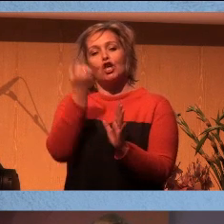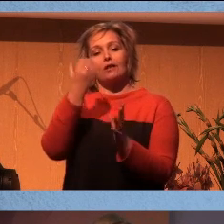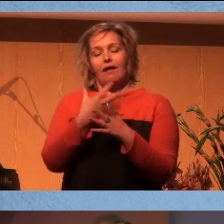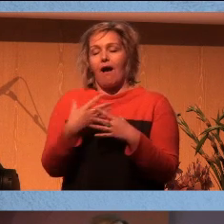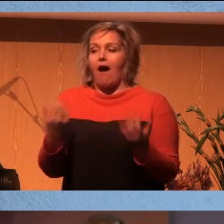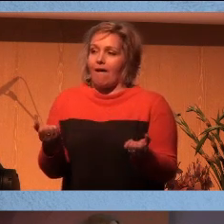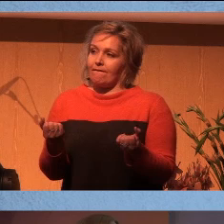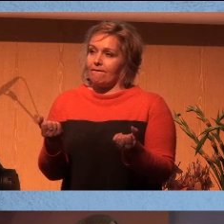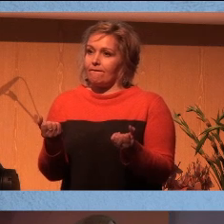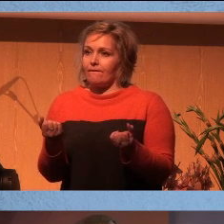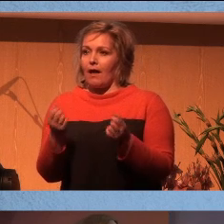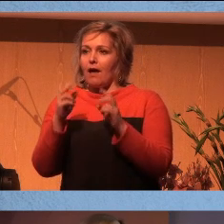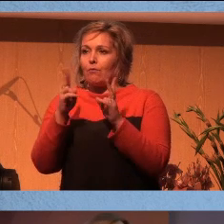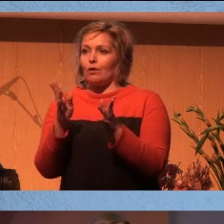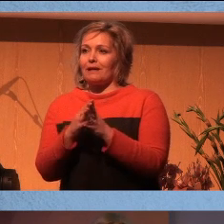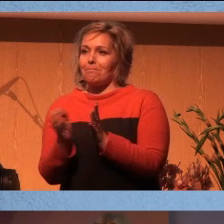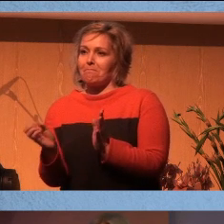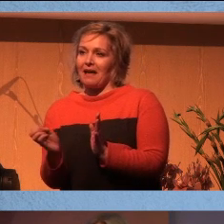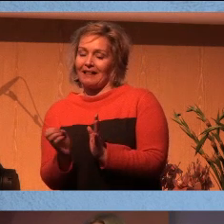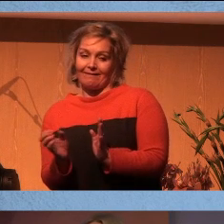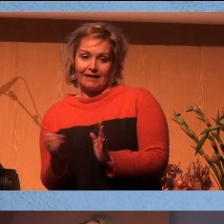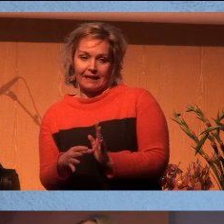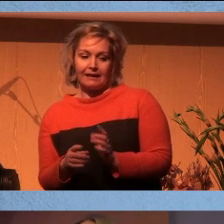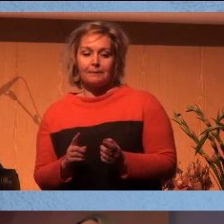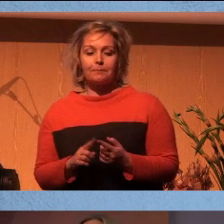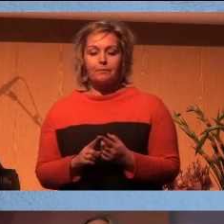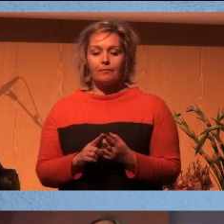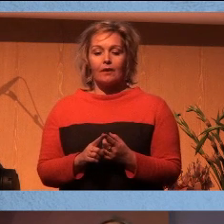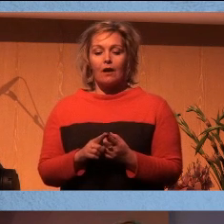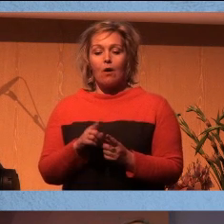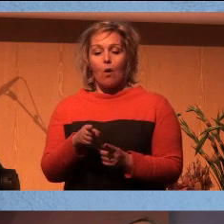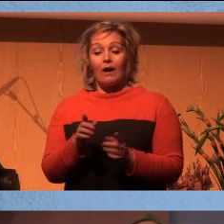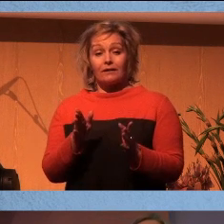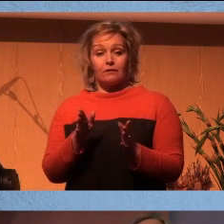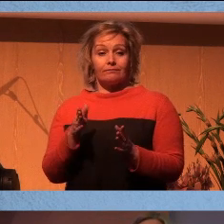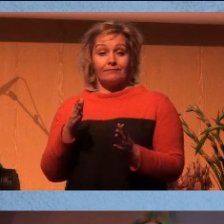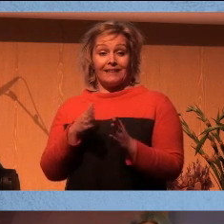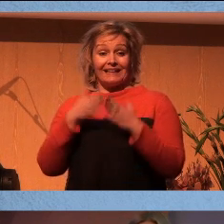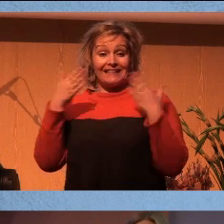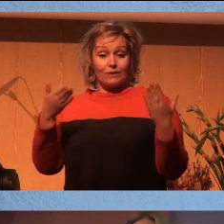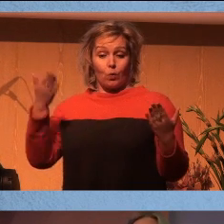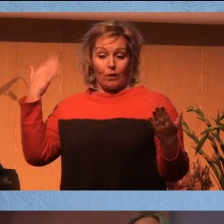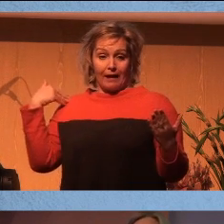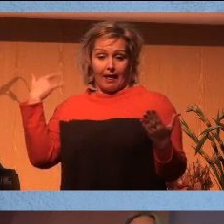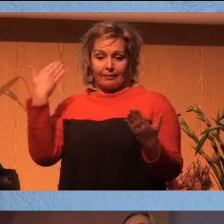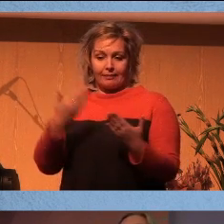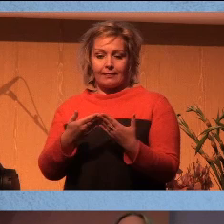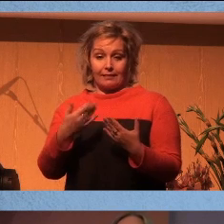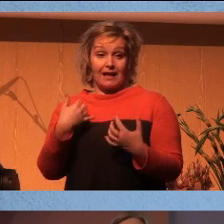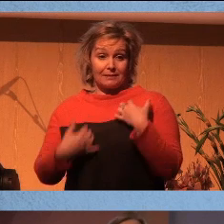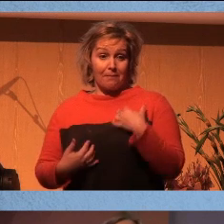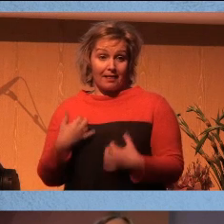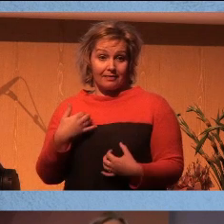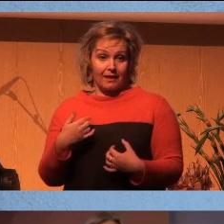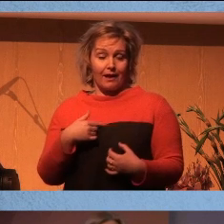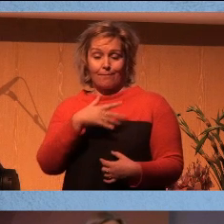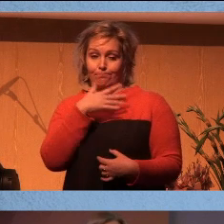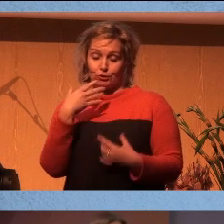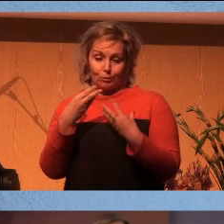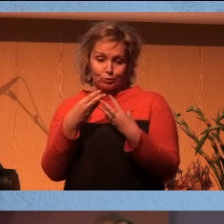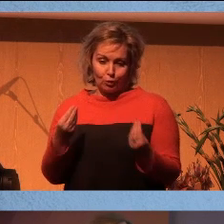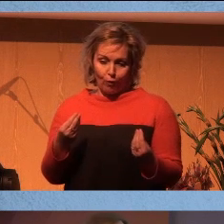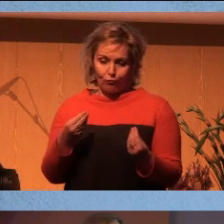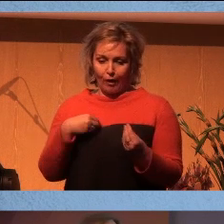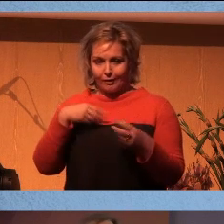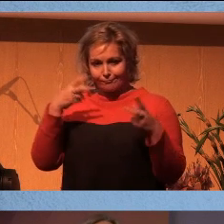av brukermedvirkning. Og historien til brukermedvirkning er spennende. Det er artig stoff å